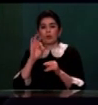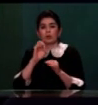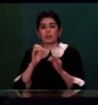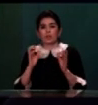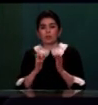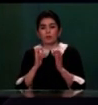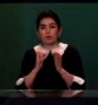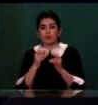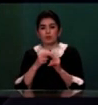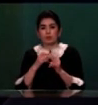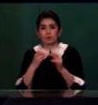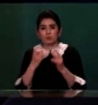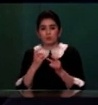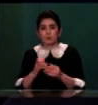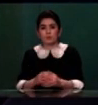himoyalash.